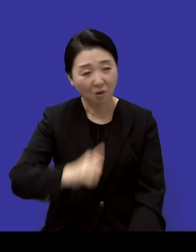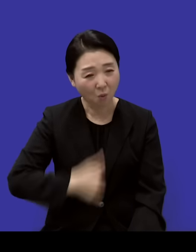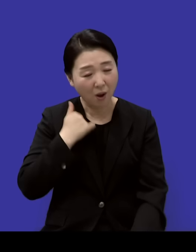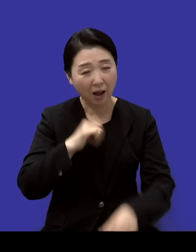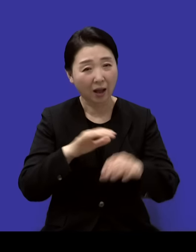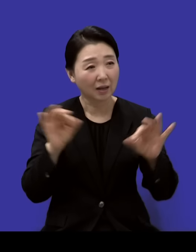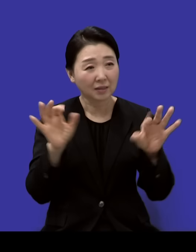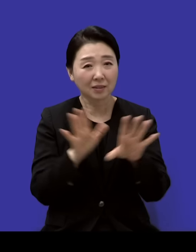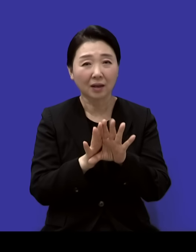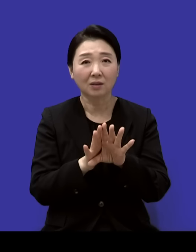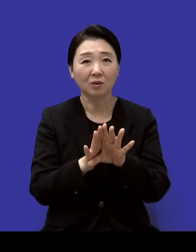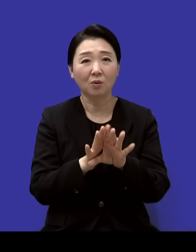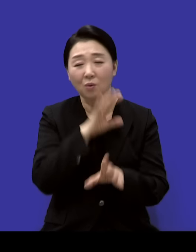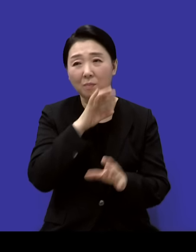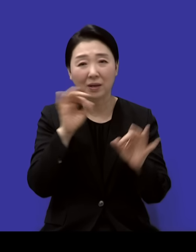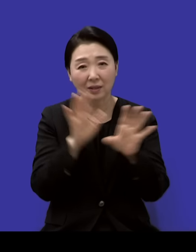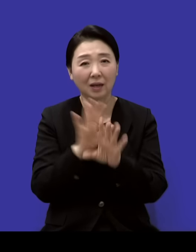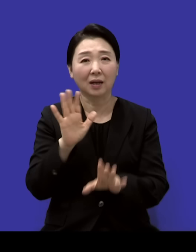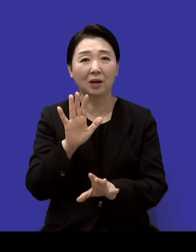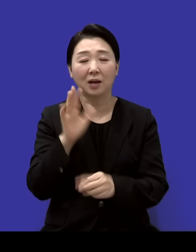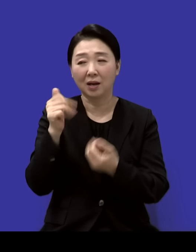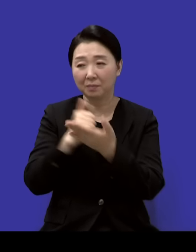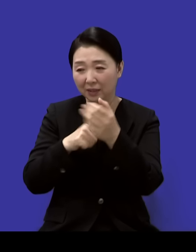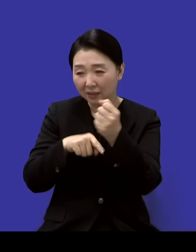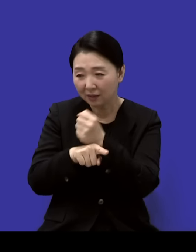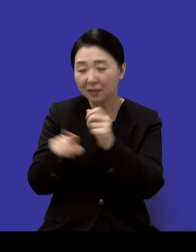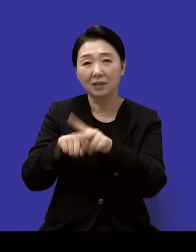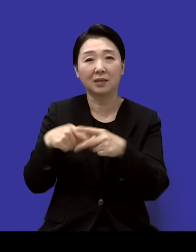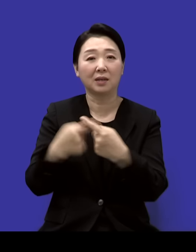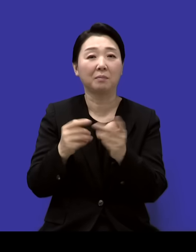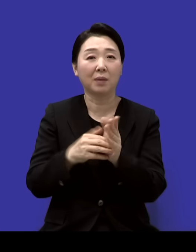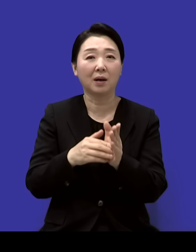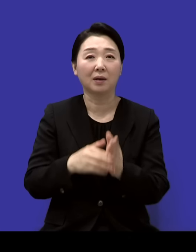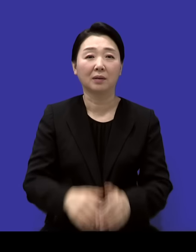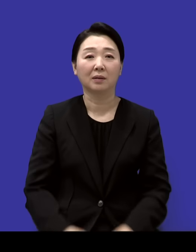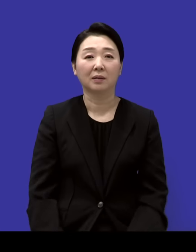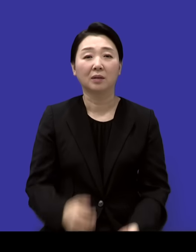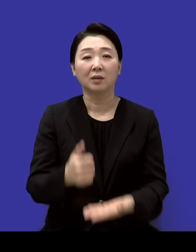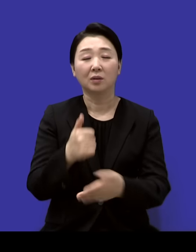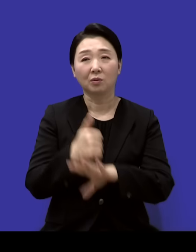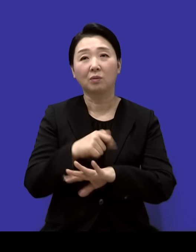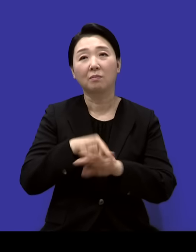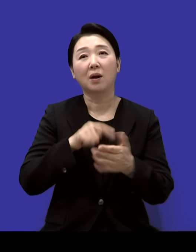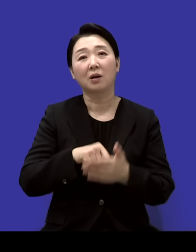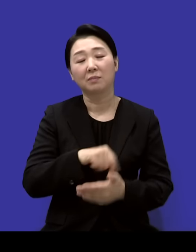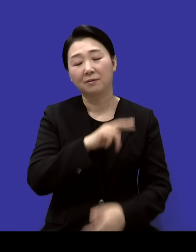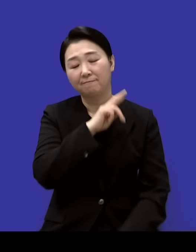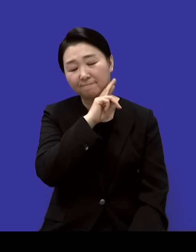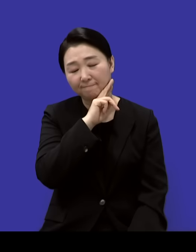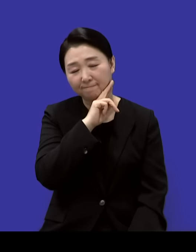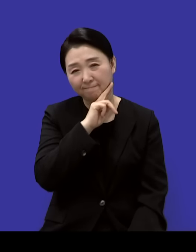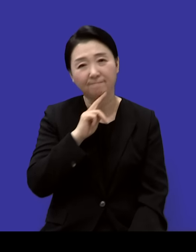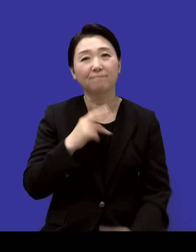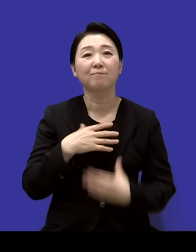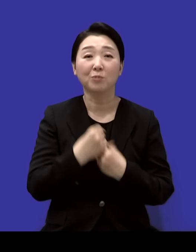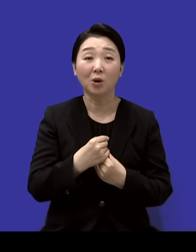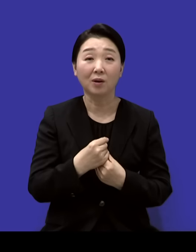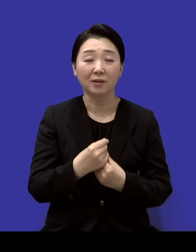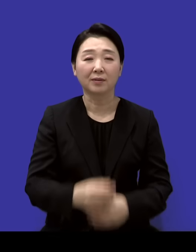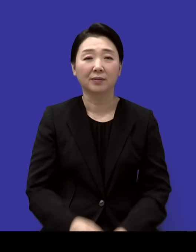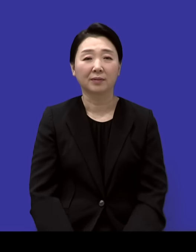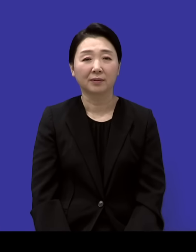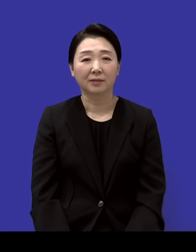원망이 사라지고 하나님의 뜻이 이해가 되니까 이게 마음이 편해지더라고요. 고통이 있어도 마음이 편하고